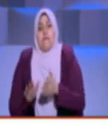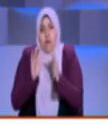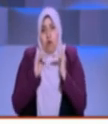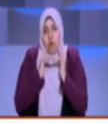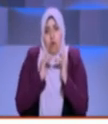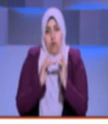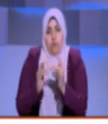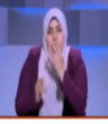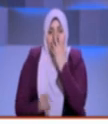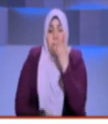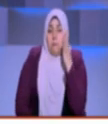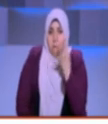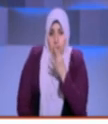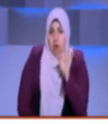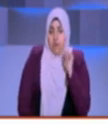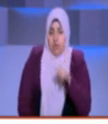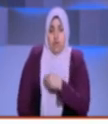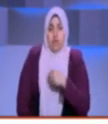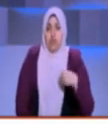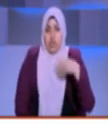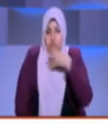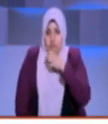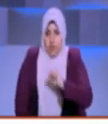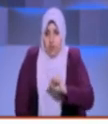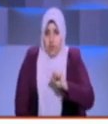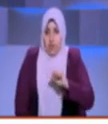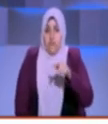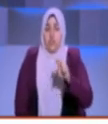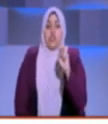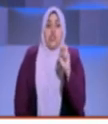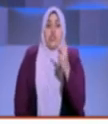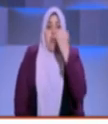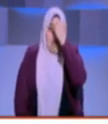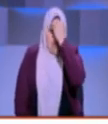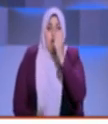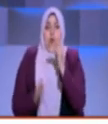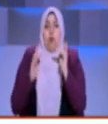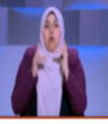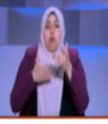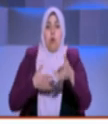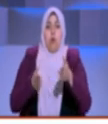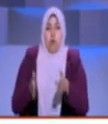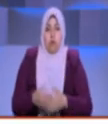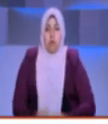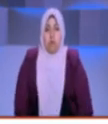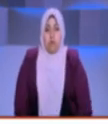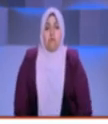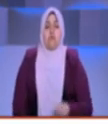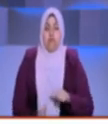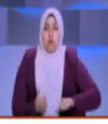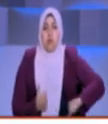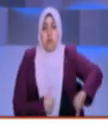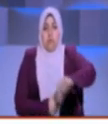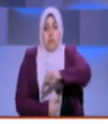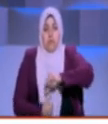من المعروف أن المستشفيات الفرنسية فيها حوالي 12,000 غرفة مركزة. بالنسبة للوفيات أحمد، أكثر